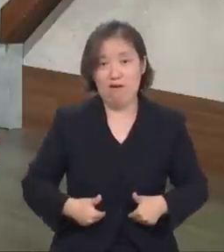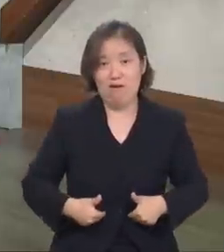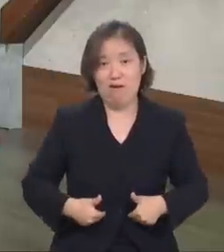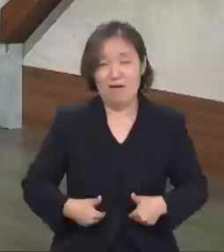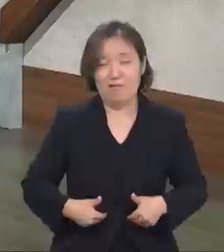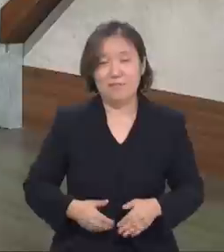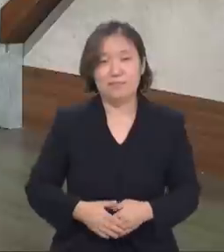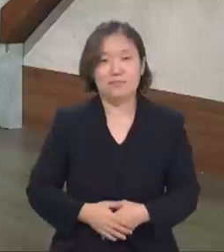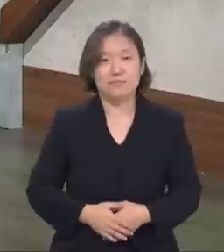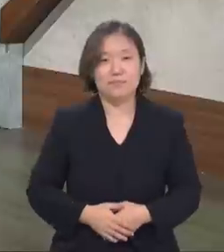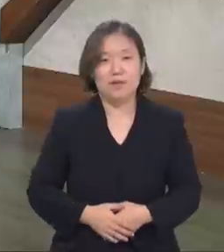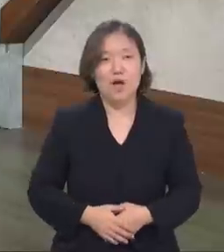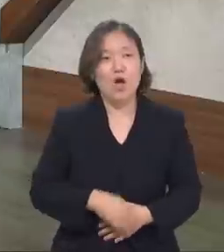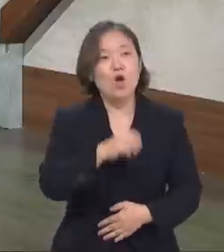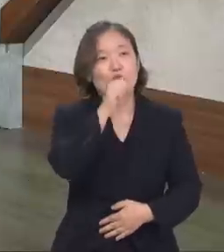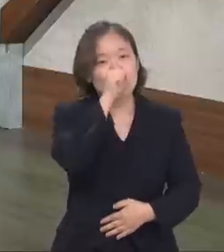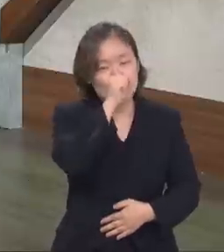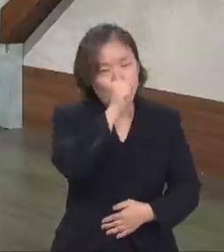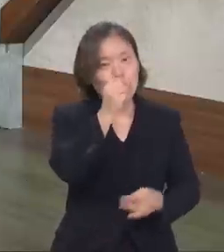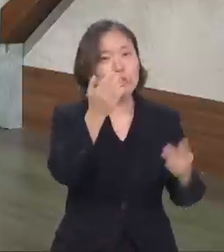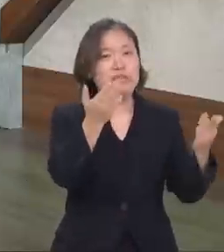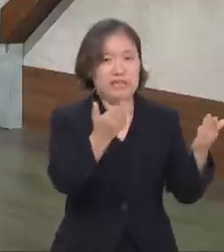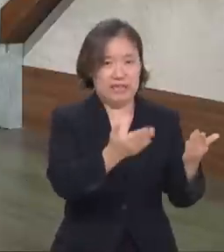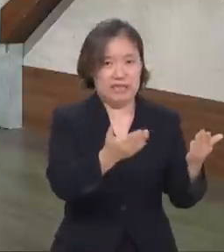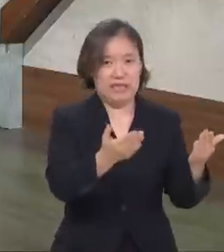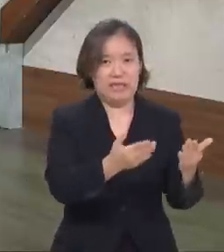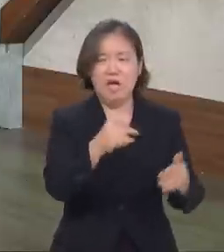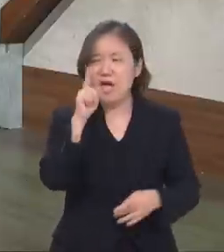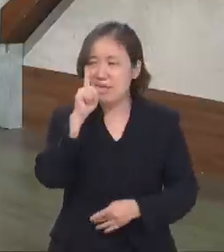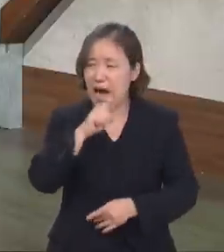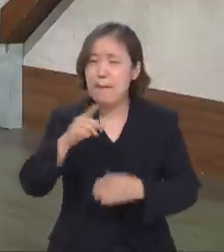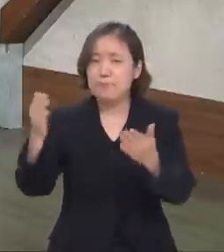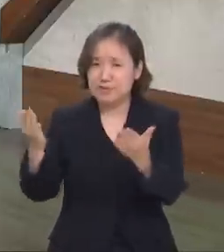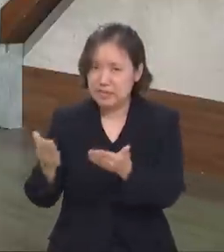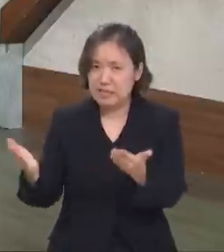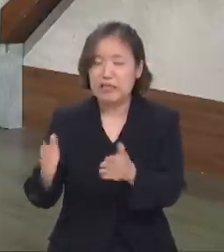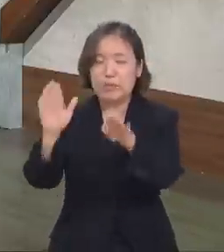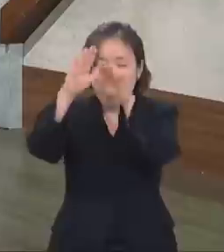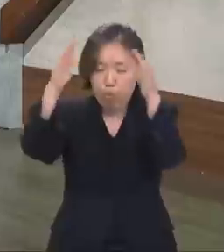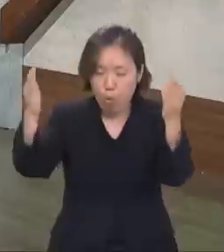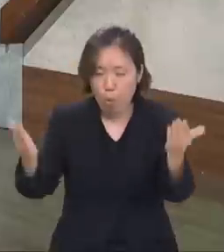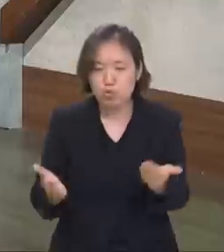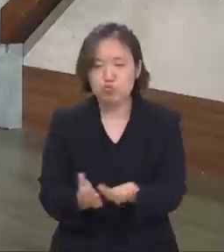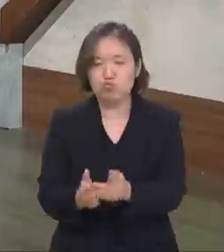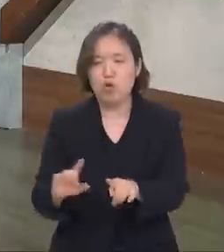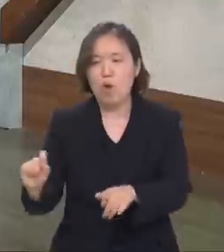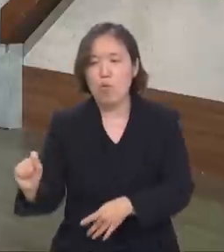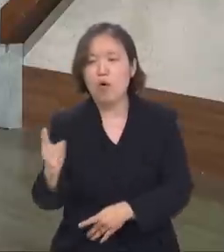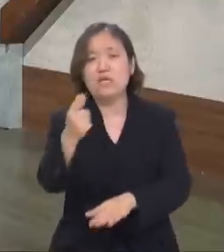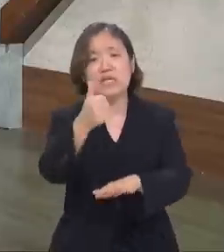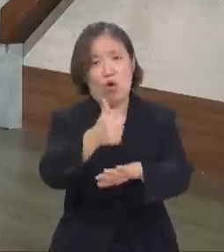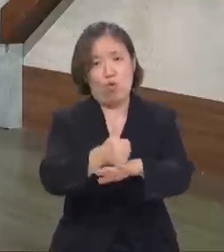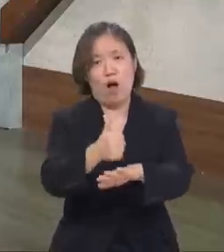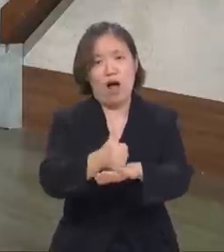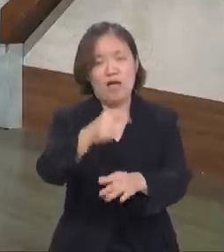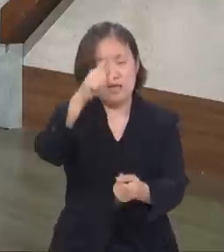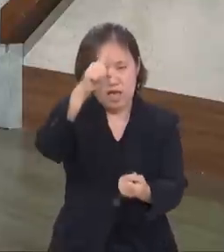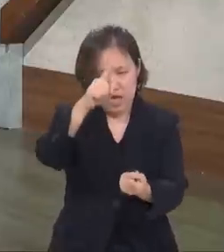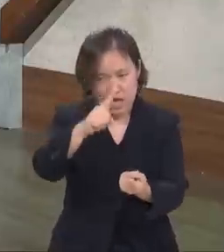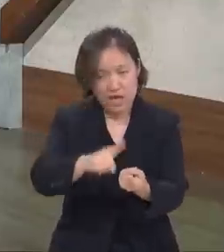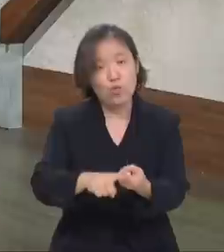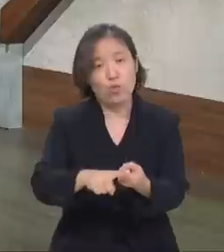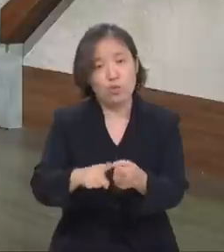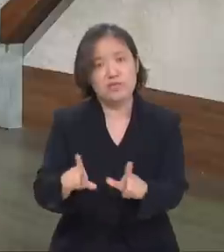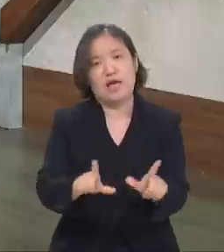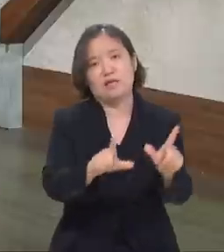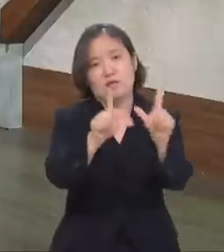인연법이더라 좋은 일도 나쁜 일도 다 인연법이더라 그렇기 때문에 우리의 중생들은